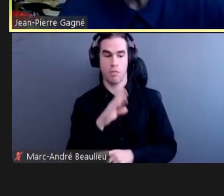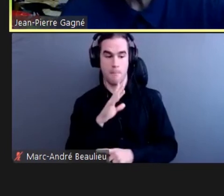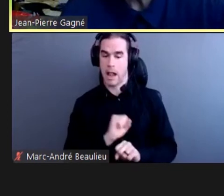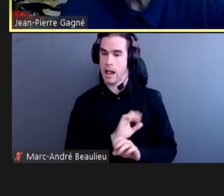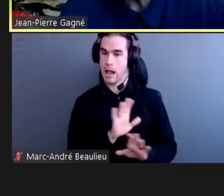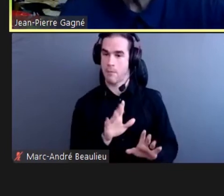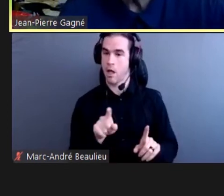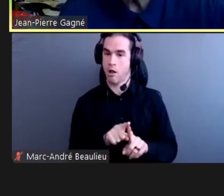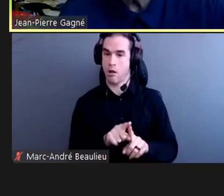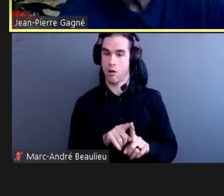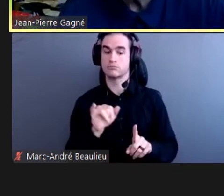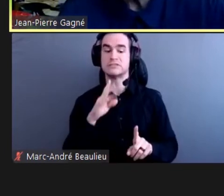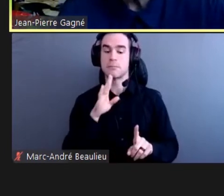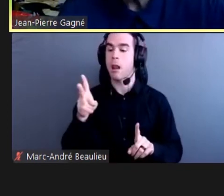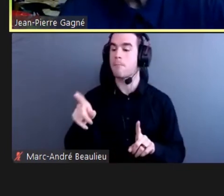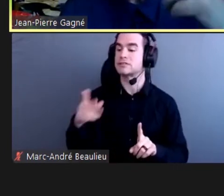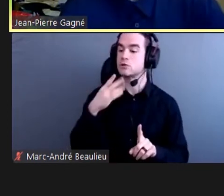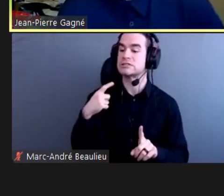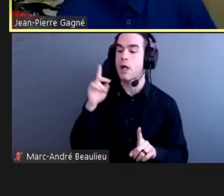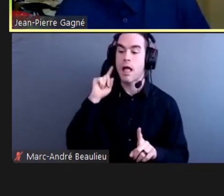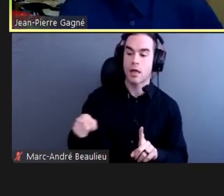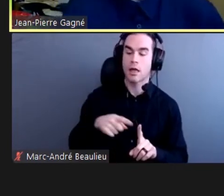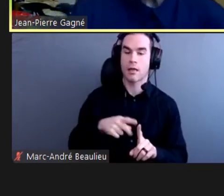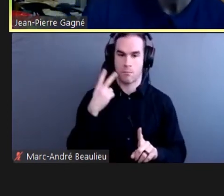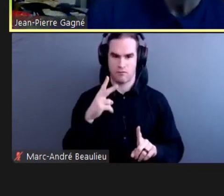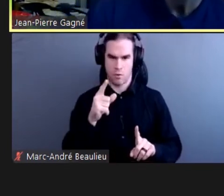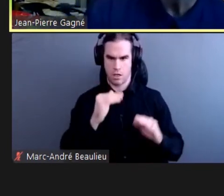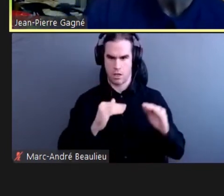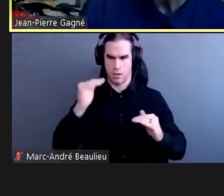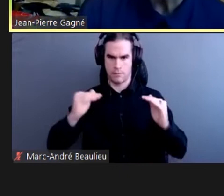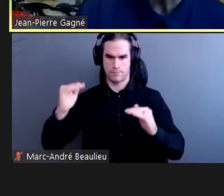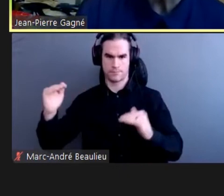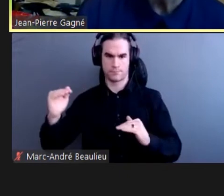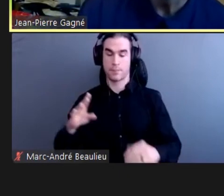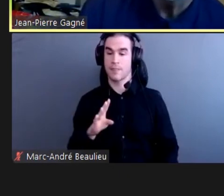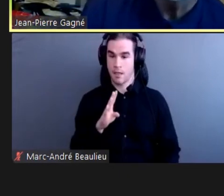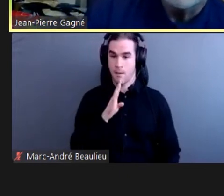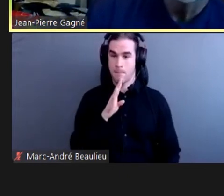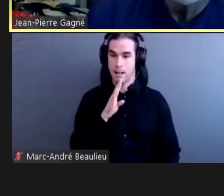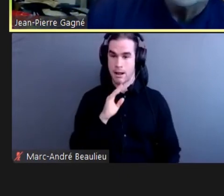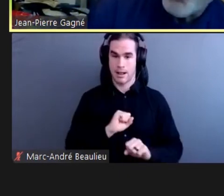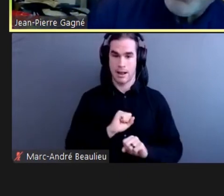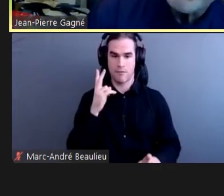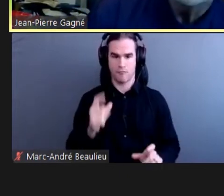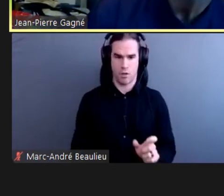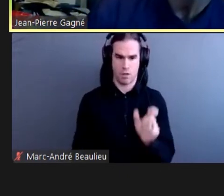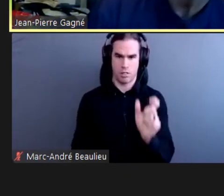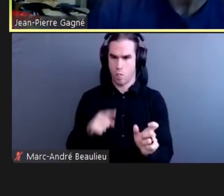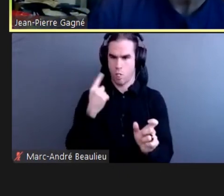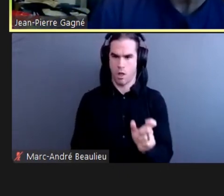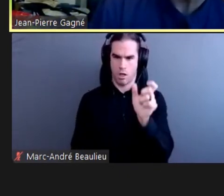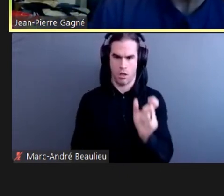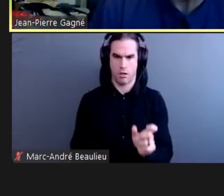parlaient à une personne qui a de la difficulté à entendre. Et on peut voir que les parler clairement, c'est les barres en noir, puis